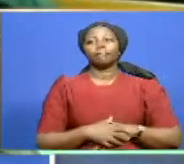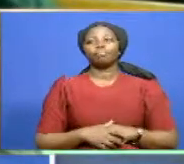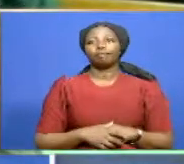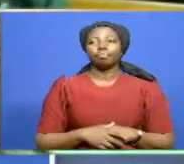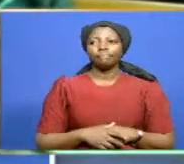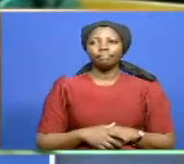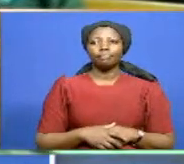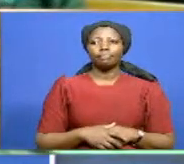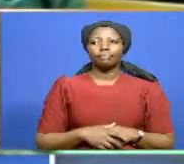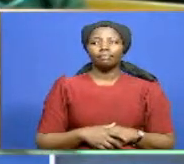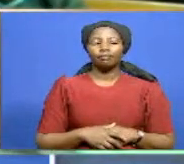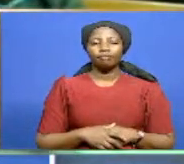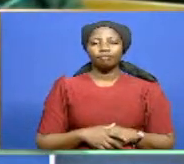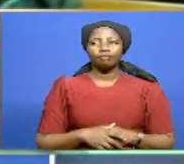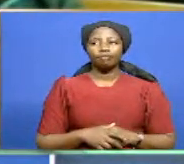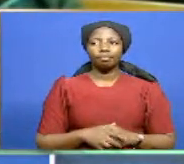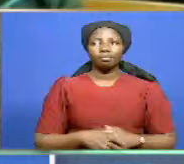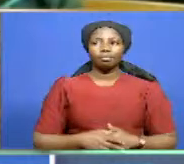Switzerland.